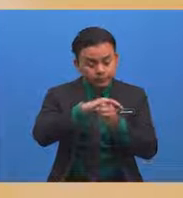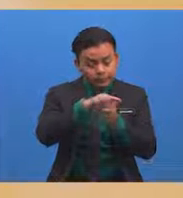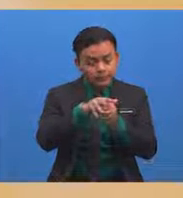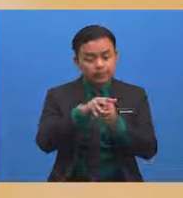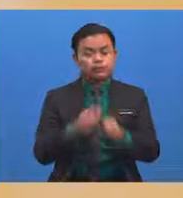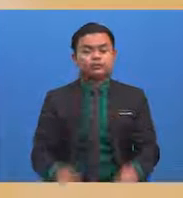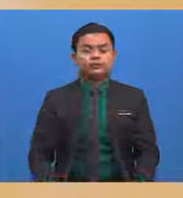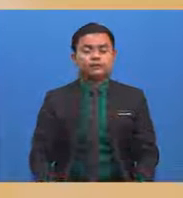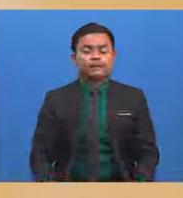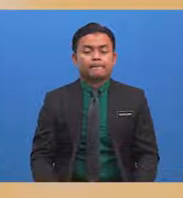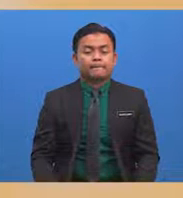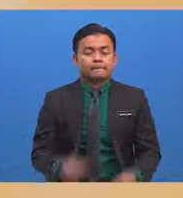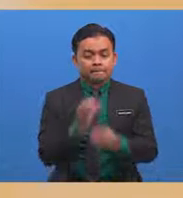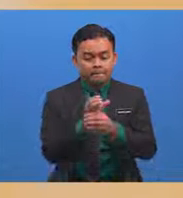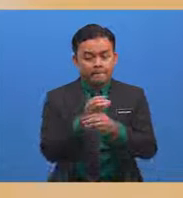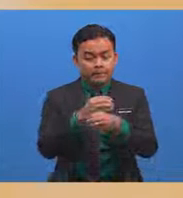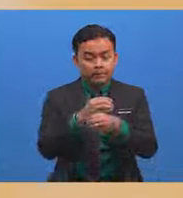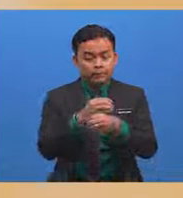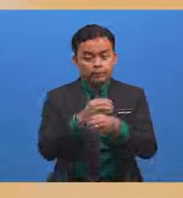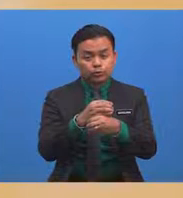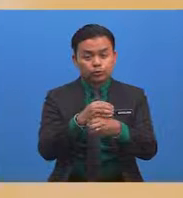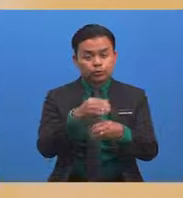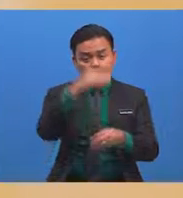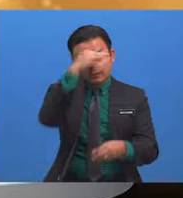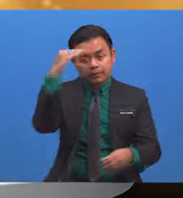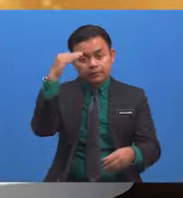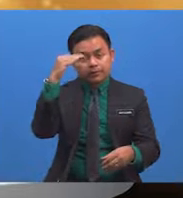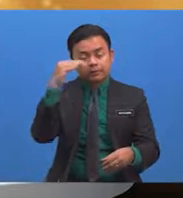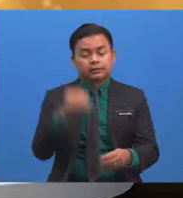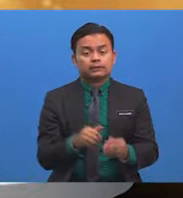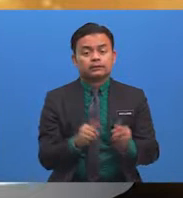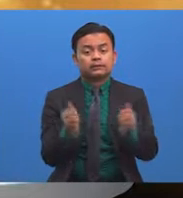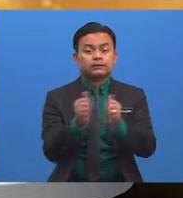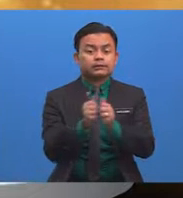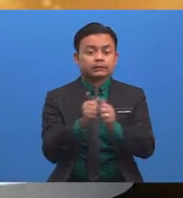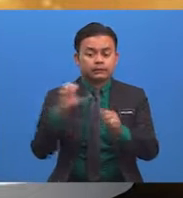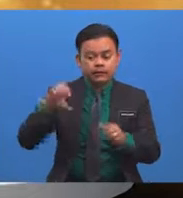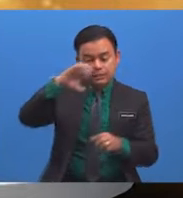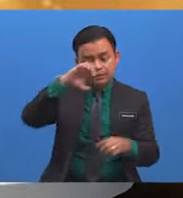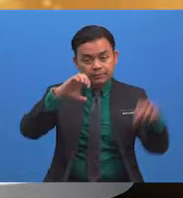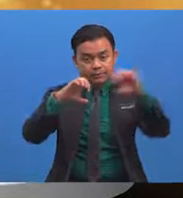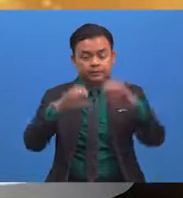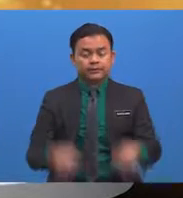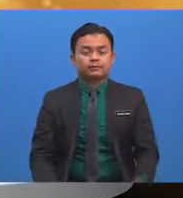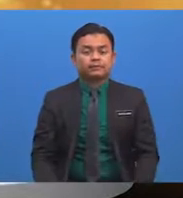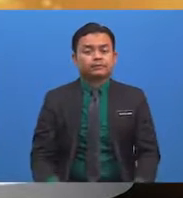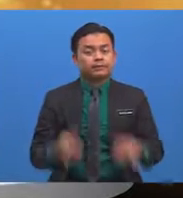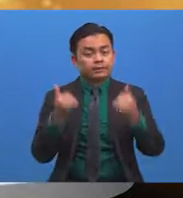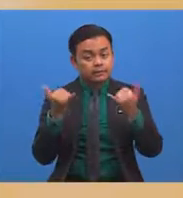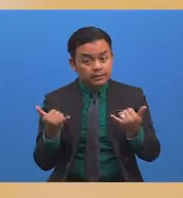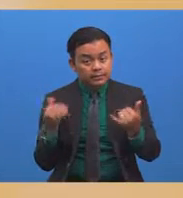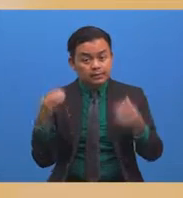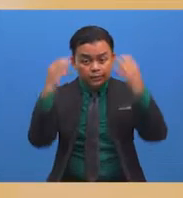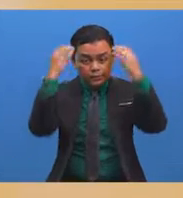bentuk bayang-bayang melalui eksperimen. Kali ini, cikgu nak kamu